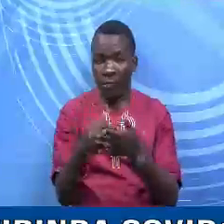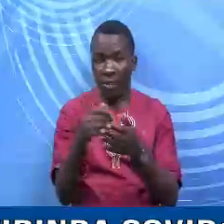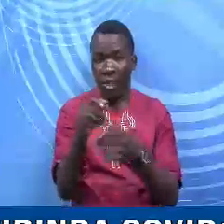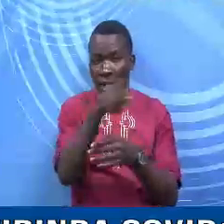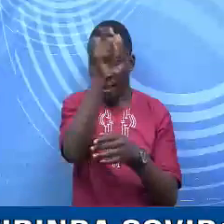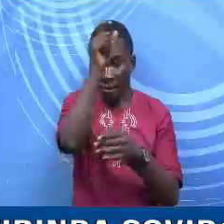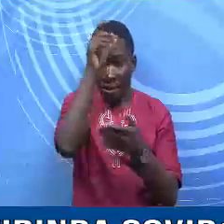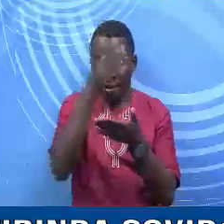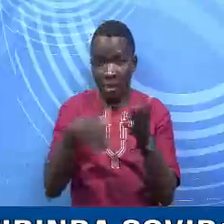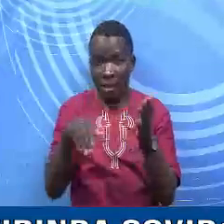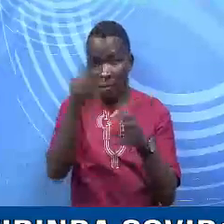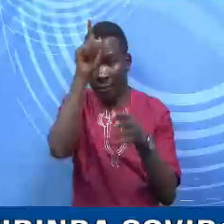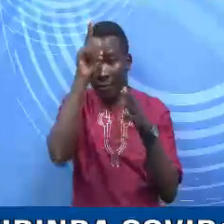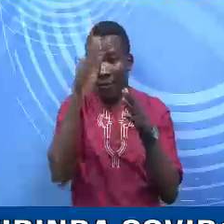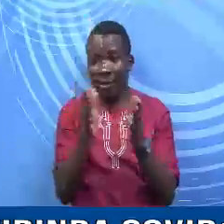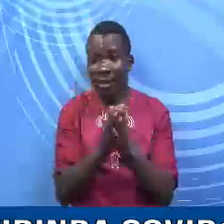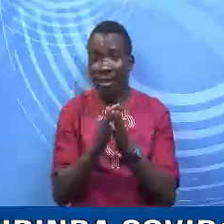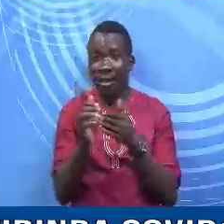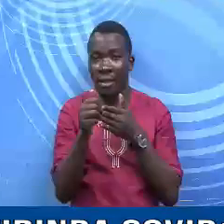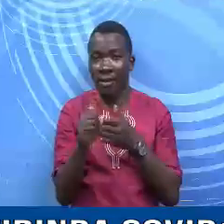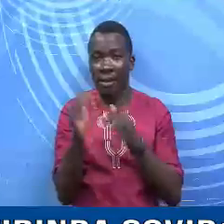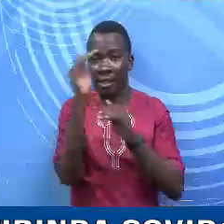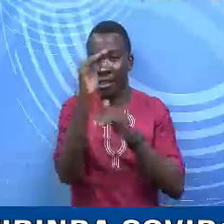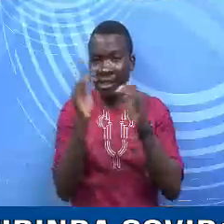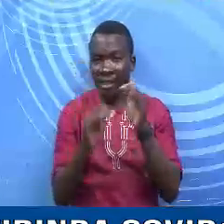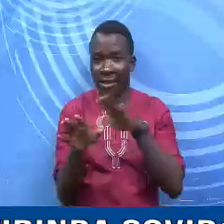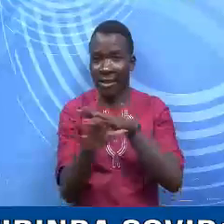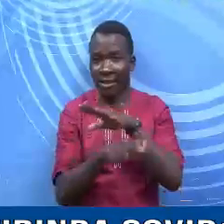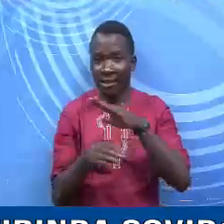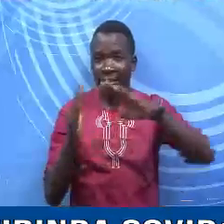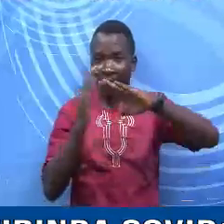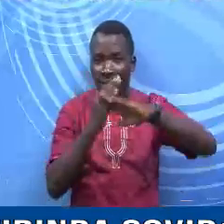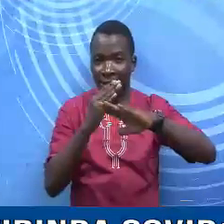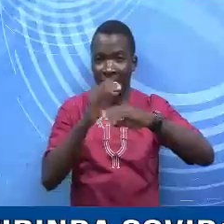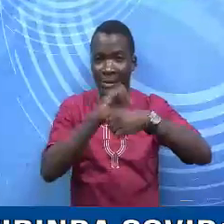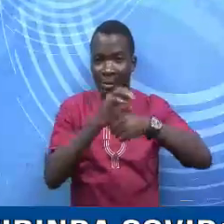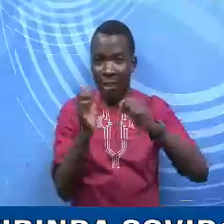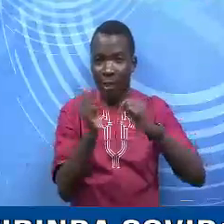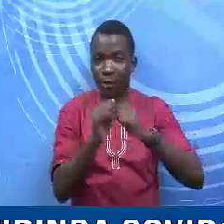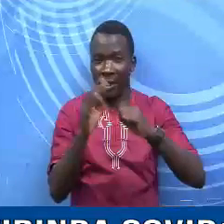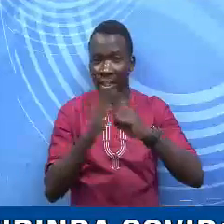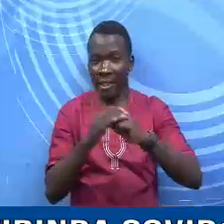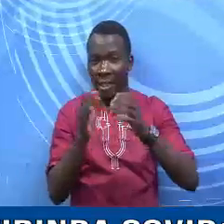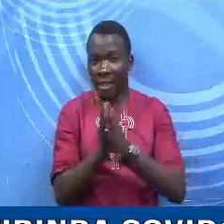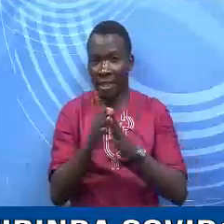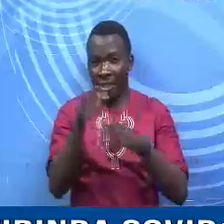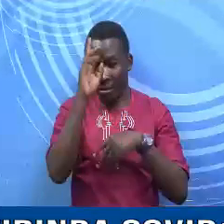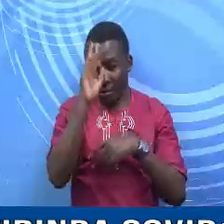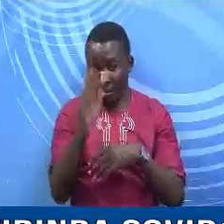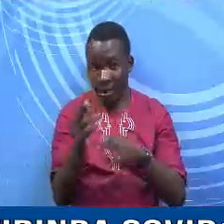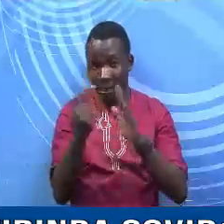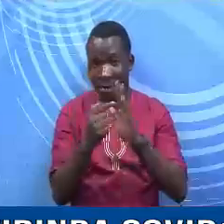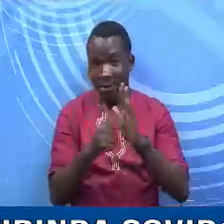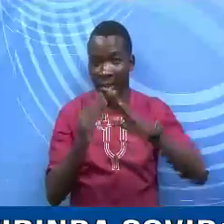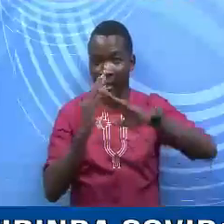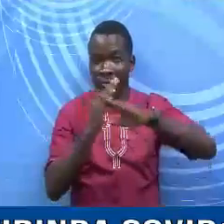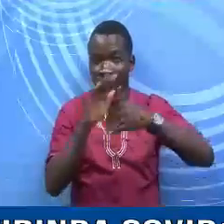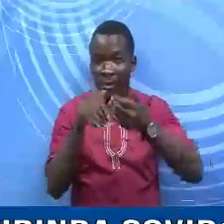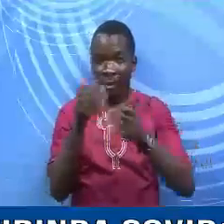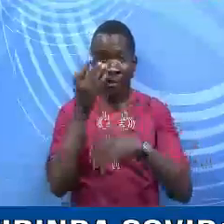baturage ndetse n'ubuyobozi bw'inzego z'ibanze bazumva ko kwirinda iki cyorezo cya covid 19 no kubahiriza amabwiriza y'ubwirinzi